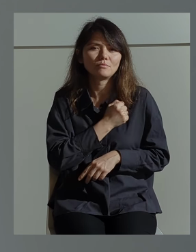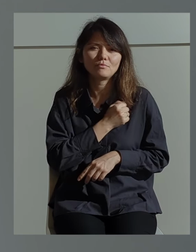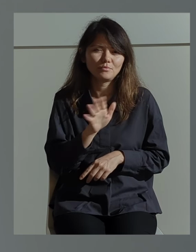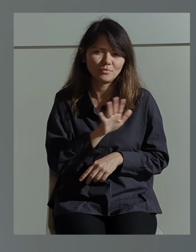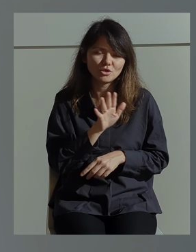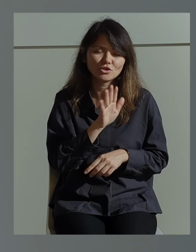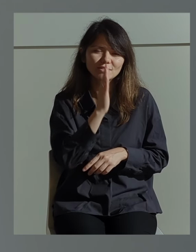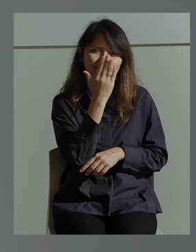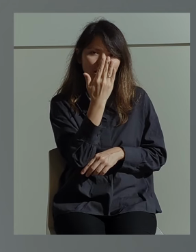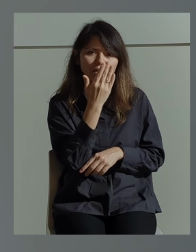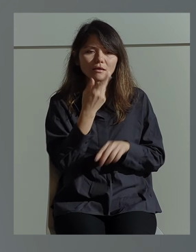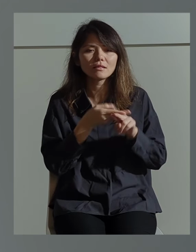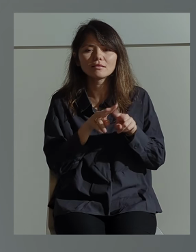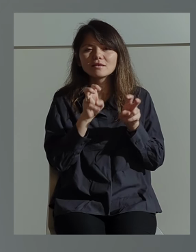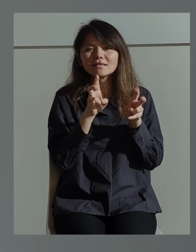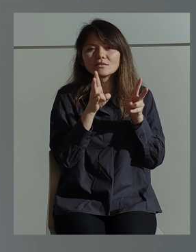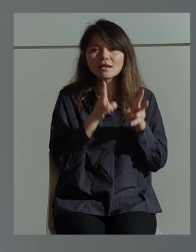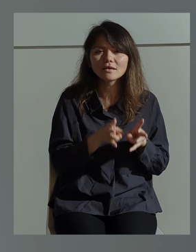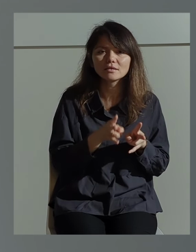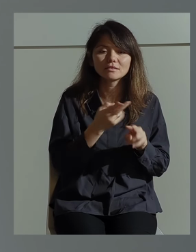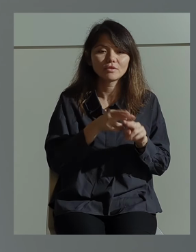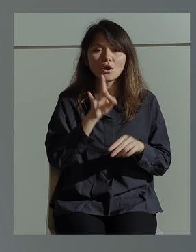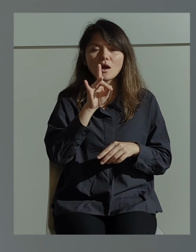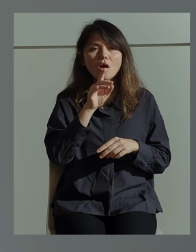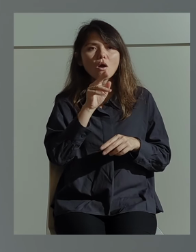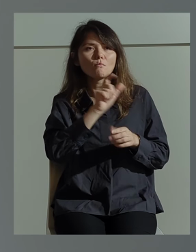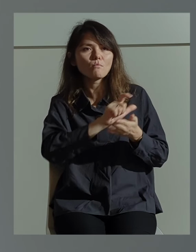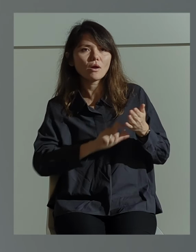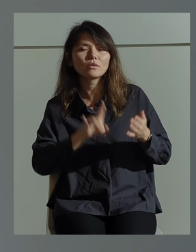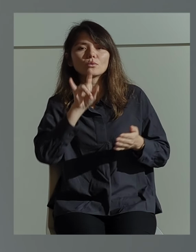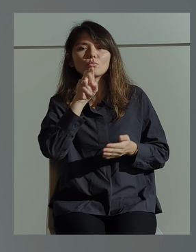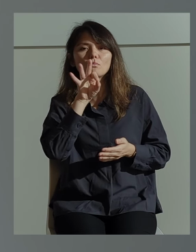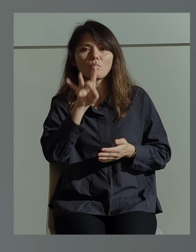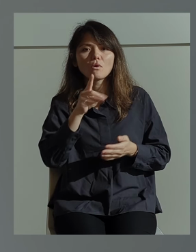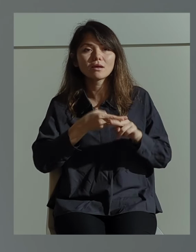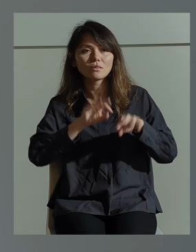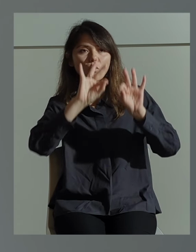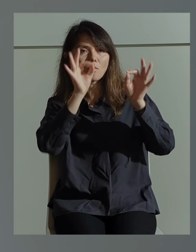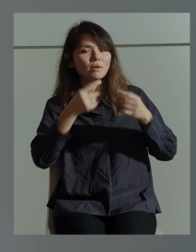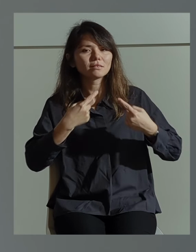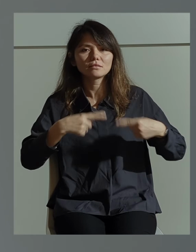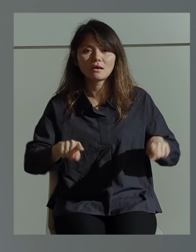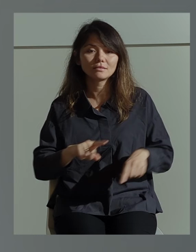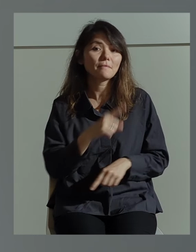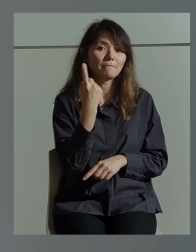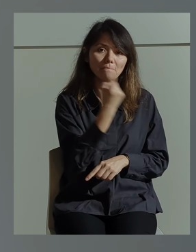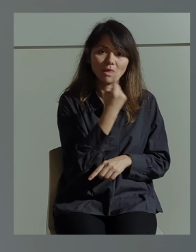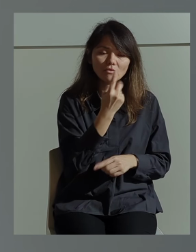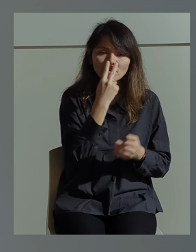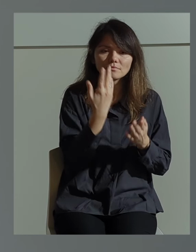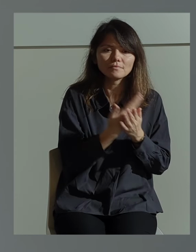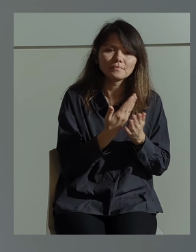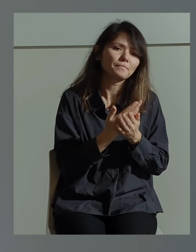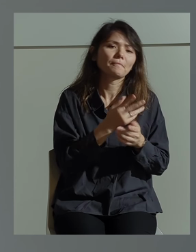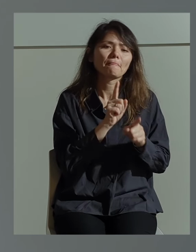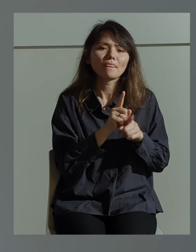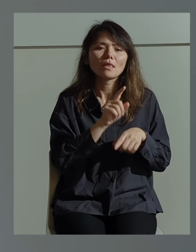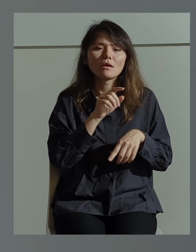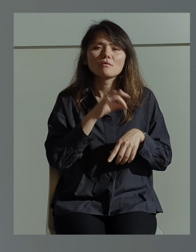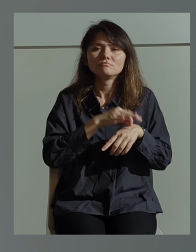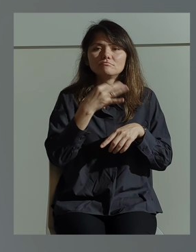трагедии вот этот поэт зеркала и поэт рупор это разные образы первый отображает и беспощадно изобличает